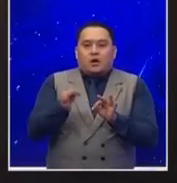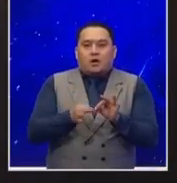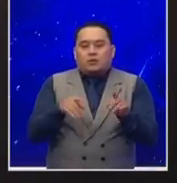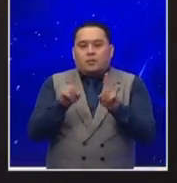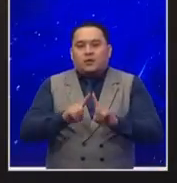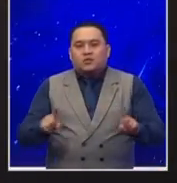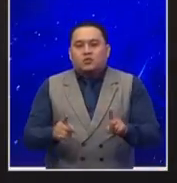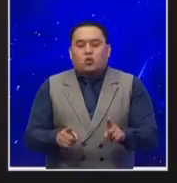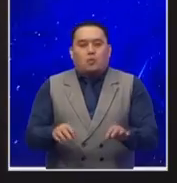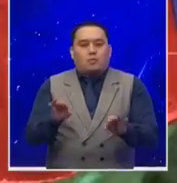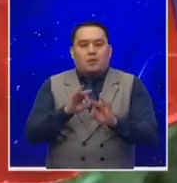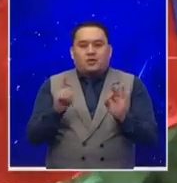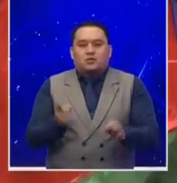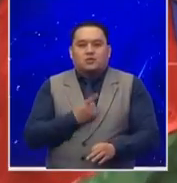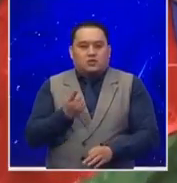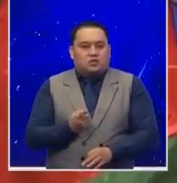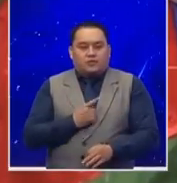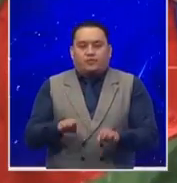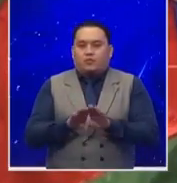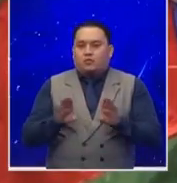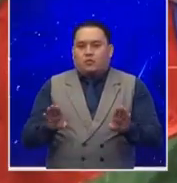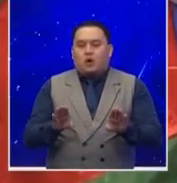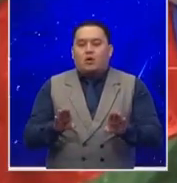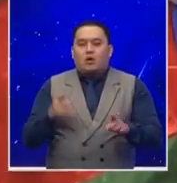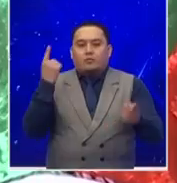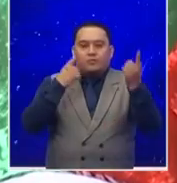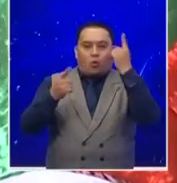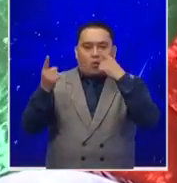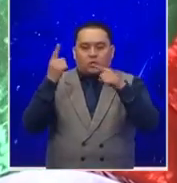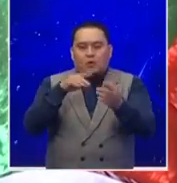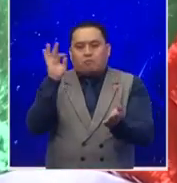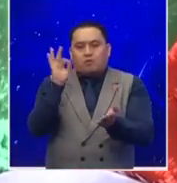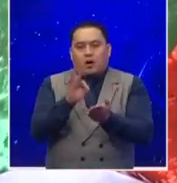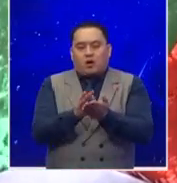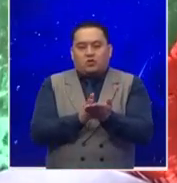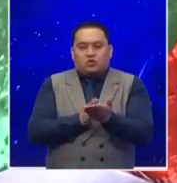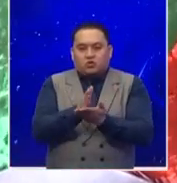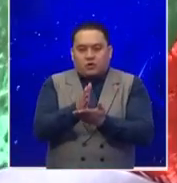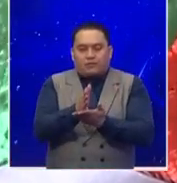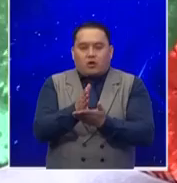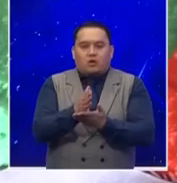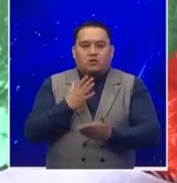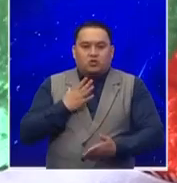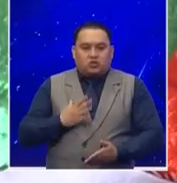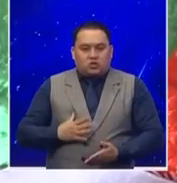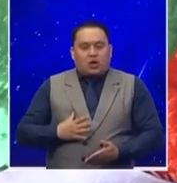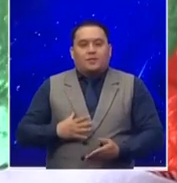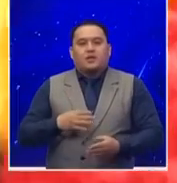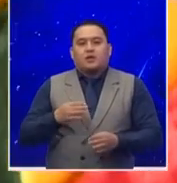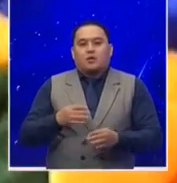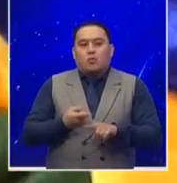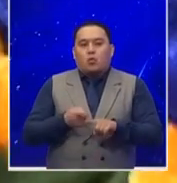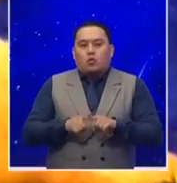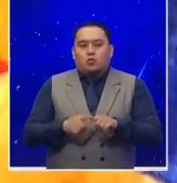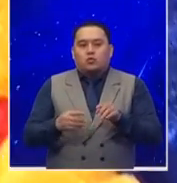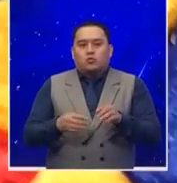сызбасын құрудың өзі әркімнің қолынан келе бермейтіні рас. Қиялының ұшқырлығы мақсатқа деген табандылықпен қоса төзімде сыналады. Мысалы, мына бұйымды